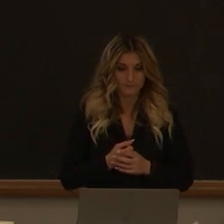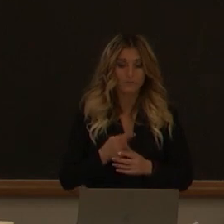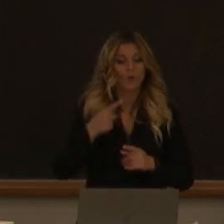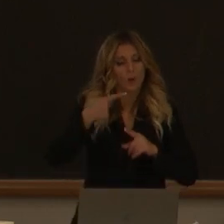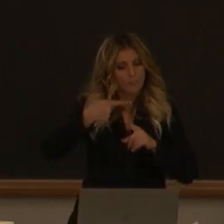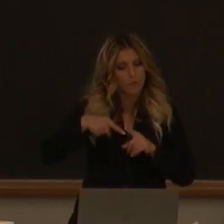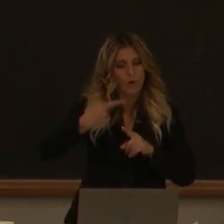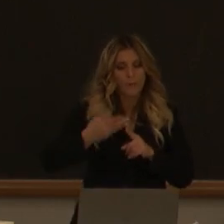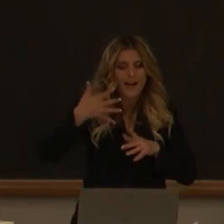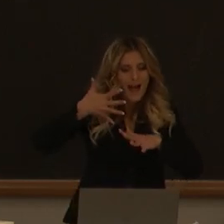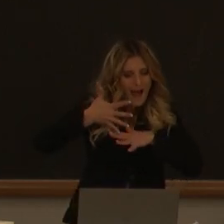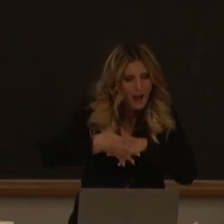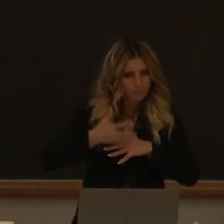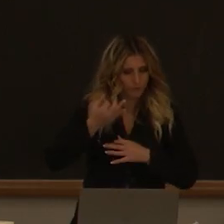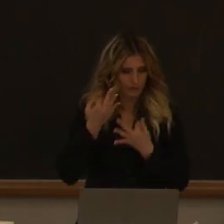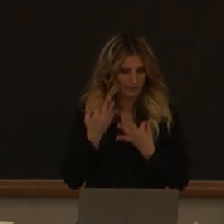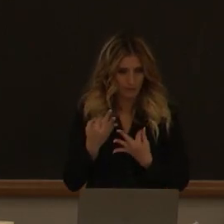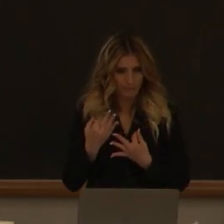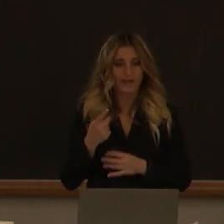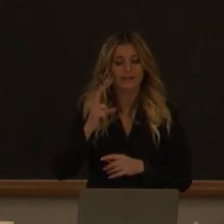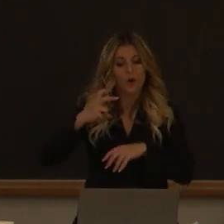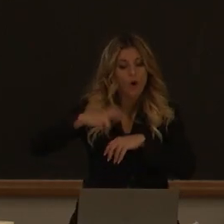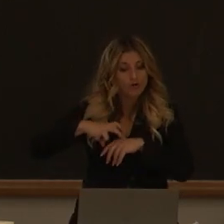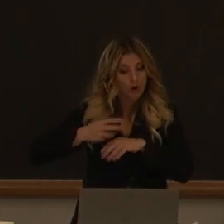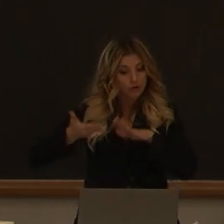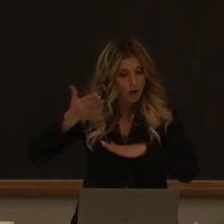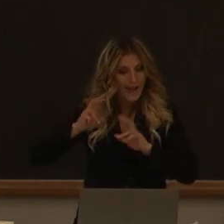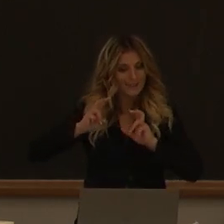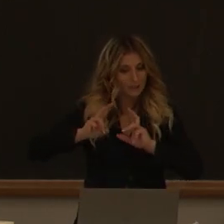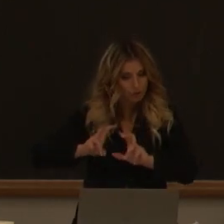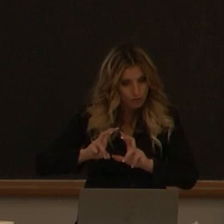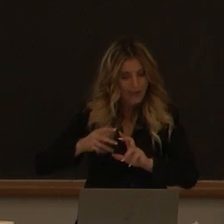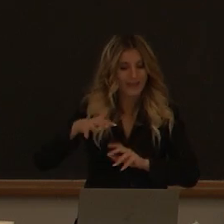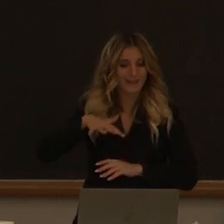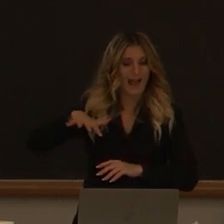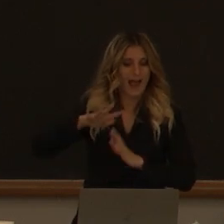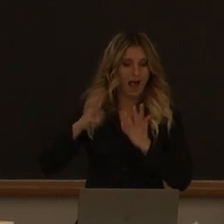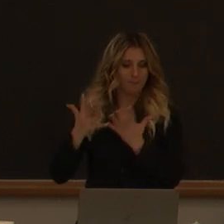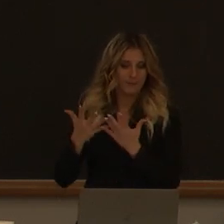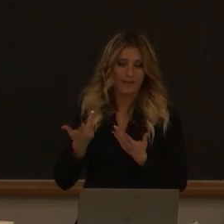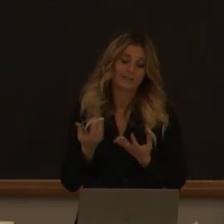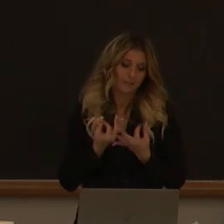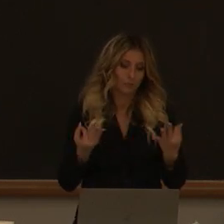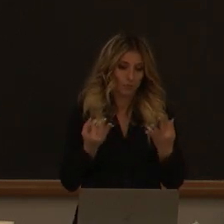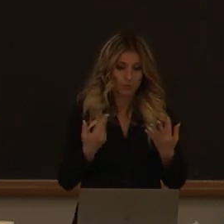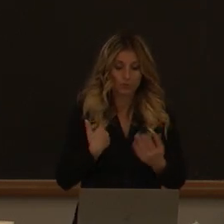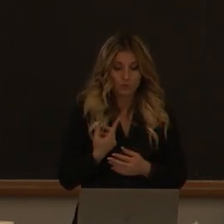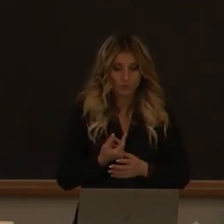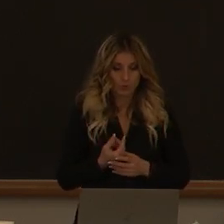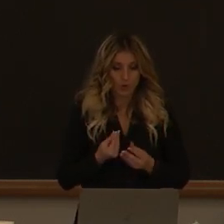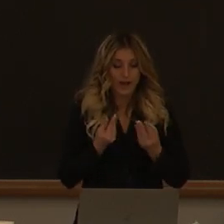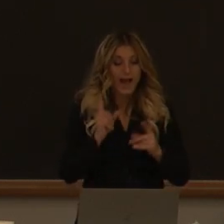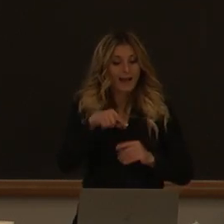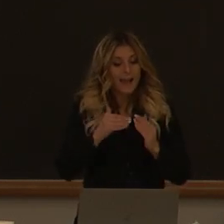ulteriormente approfonditi con quelli che sono eventuali dottorati di ricerca su tematiche ambientali. È ovvio che, come vedremo, anche